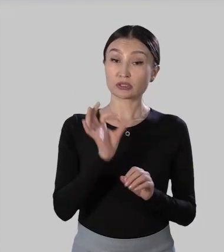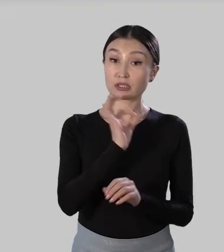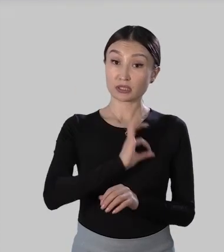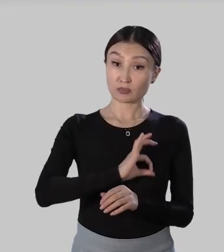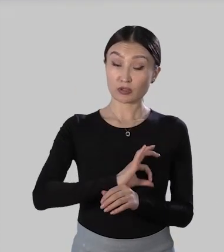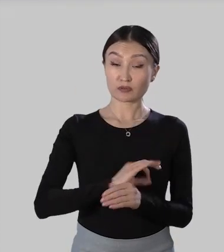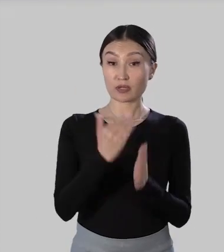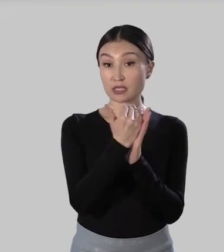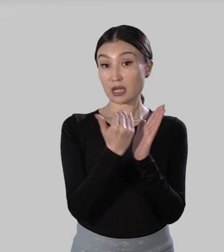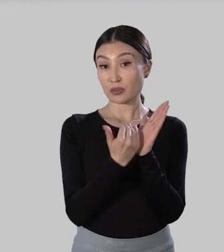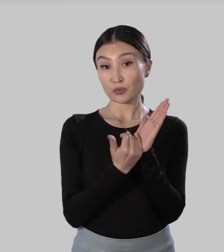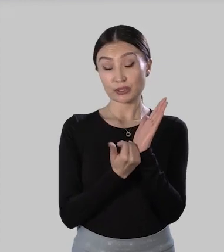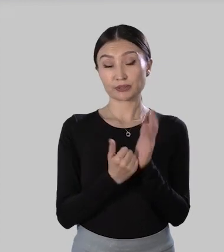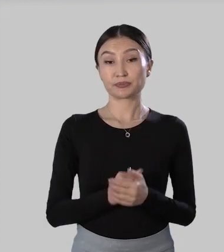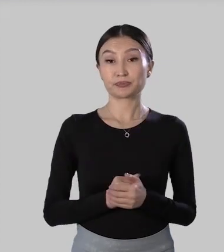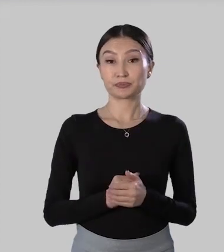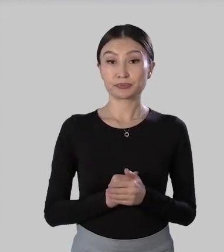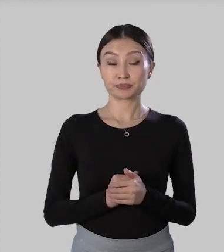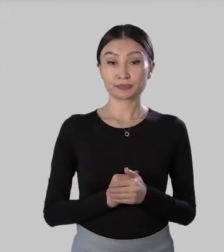этикетные выражения.